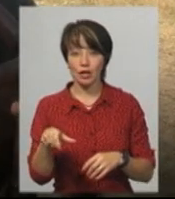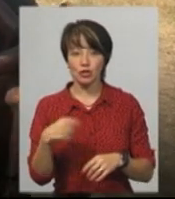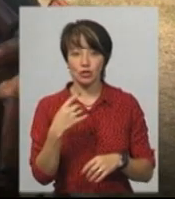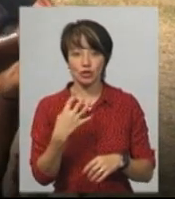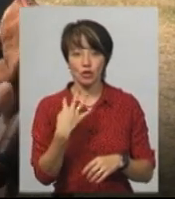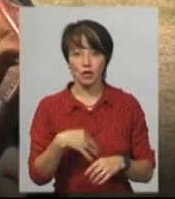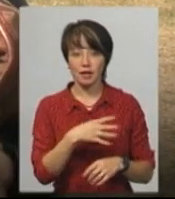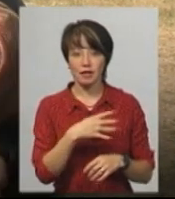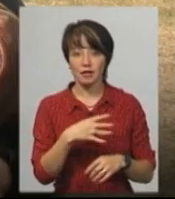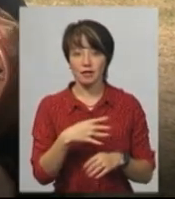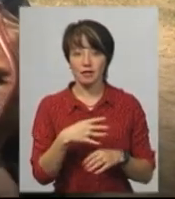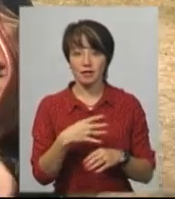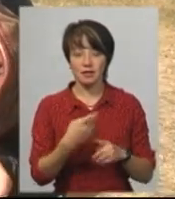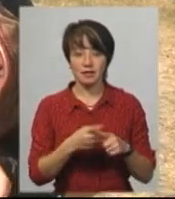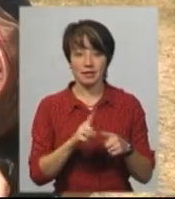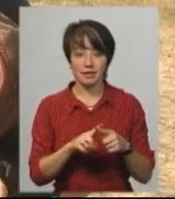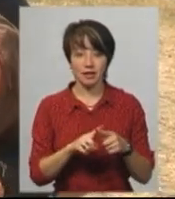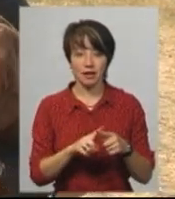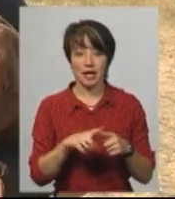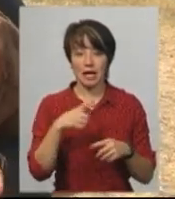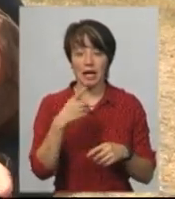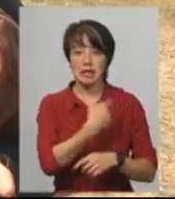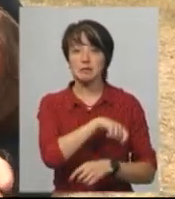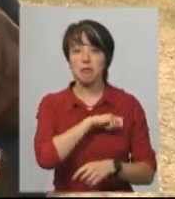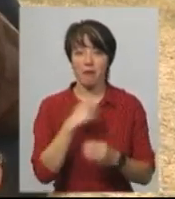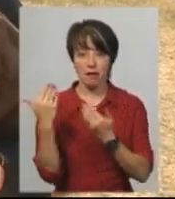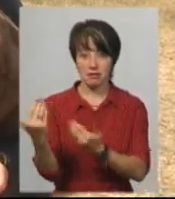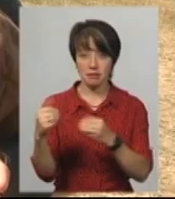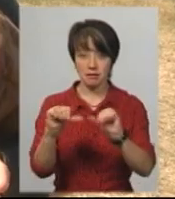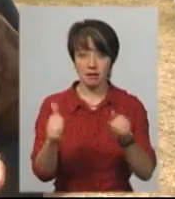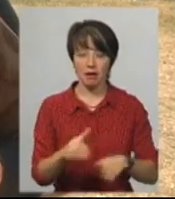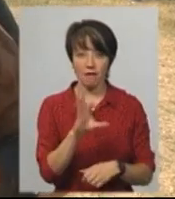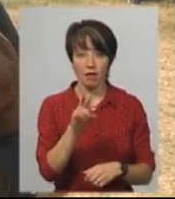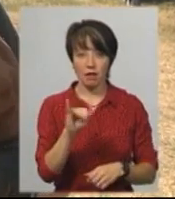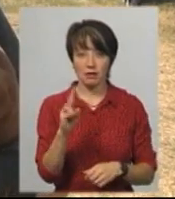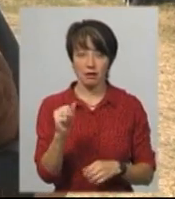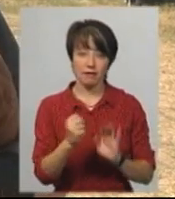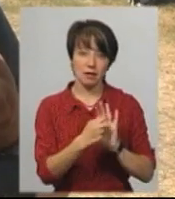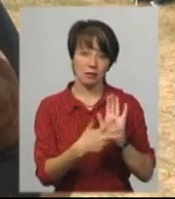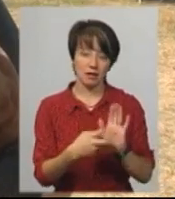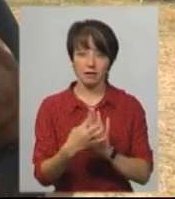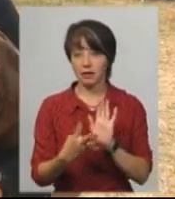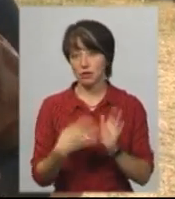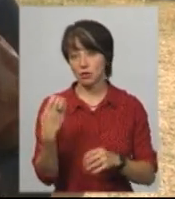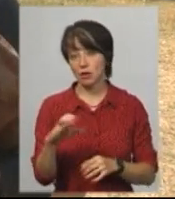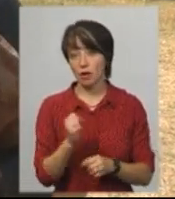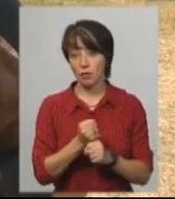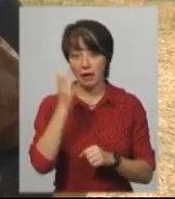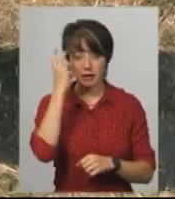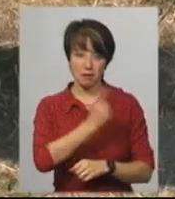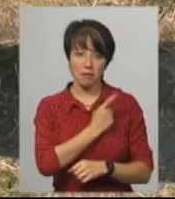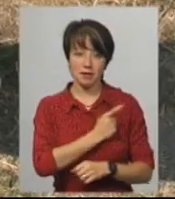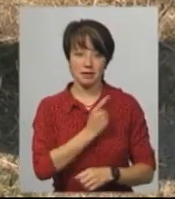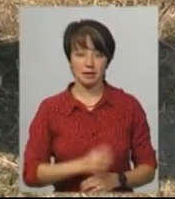зветься кілт. От насправді це іспанська волинка. Це модель іспанської волинки, десь 18-19 сторіччя, але робив наш київський